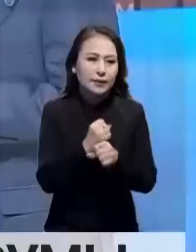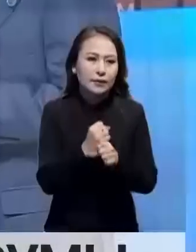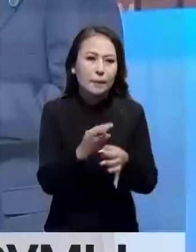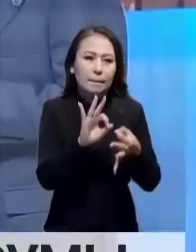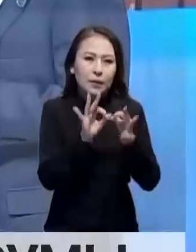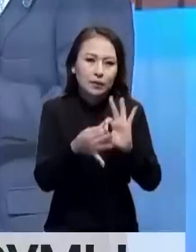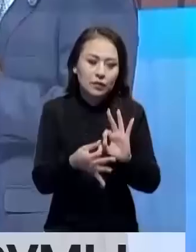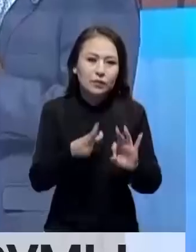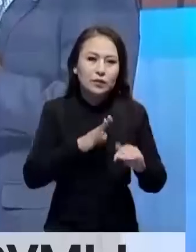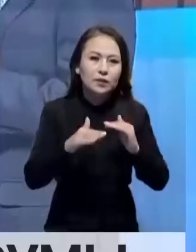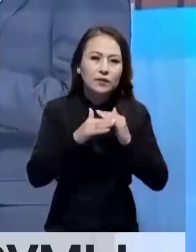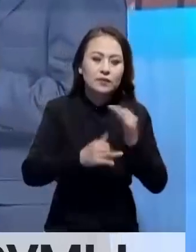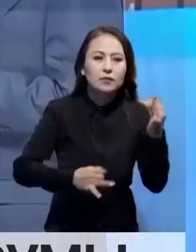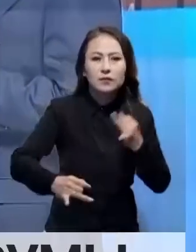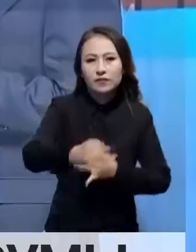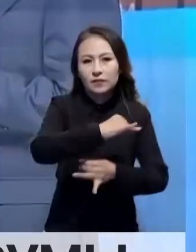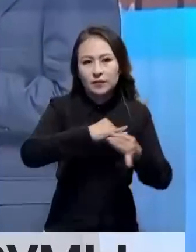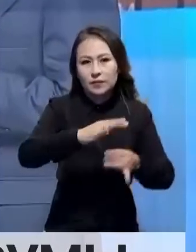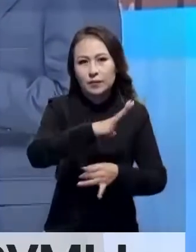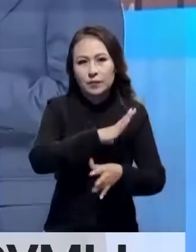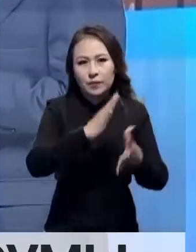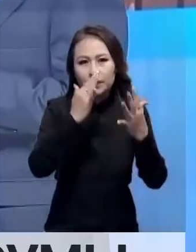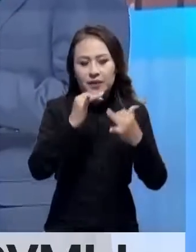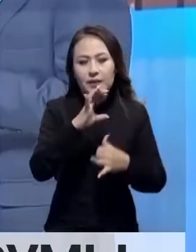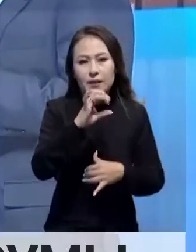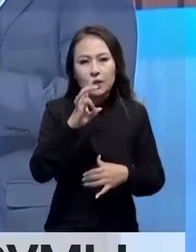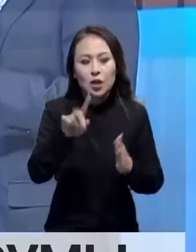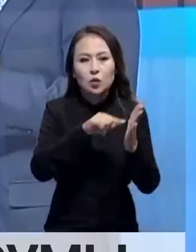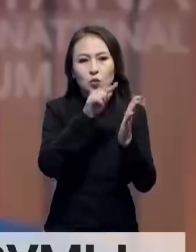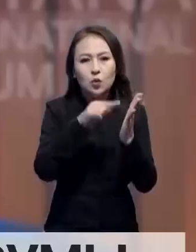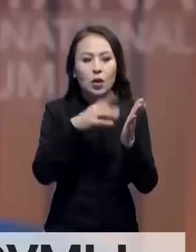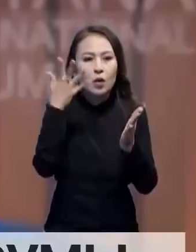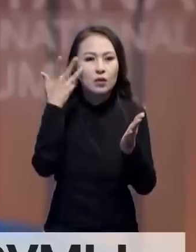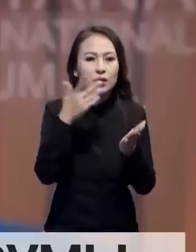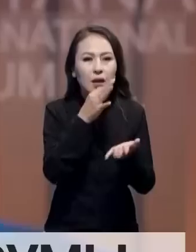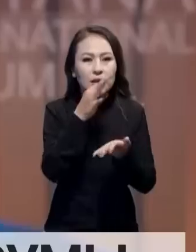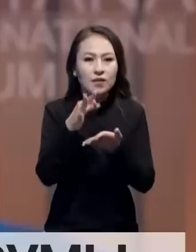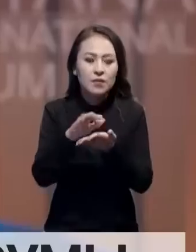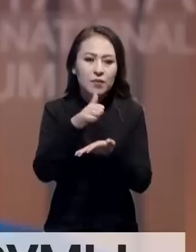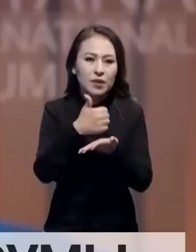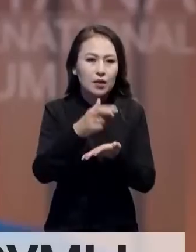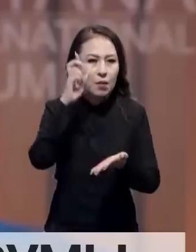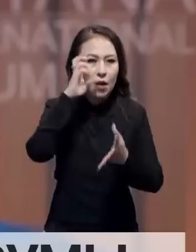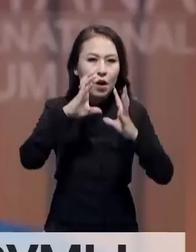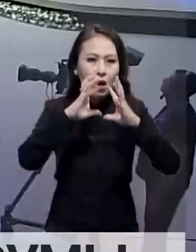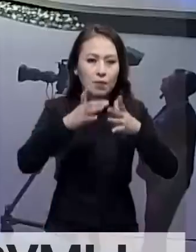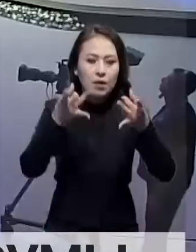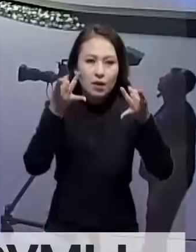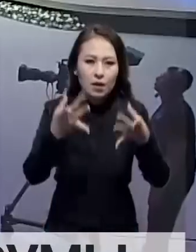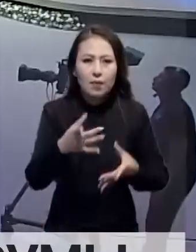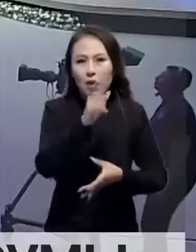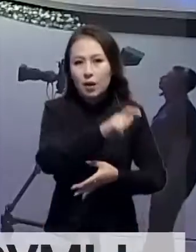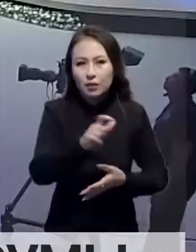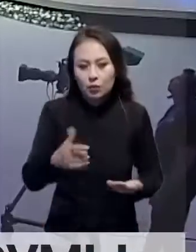мәлімдемесі сарапшылар арасында қызу талқыланды. CNN журналистің сұрағына жауап бергенде мемлекет басшысы әлем бойынша қарапайым адамдардың